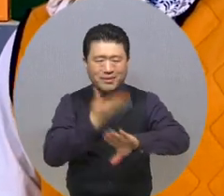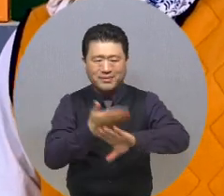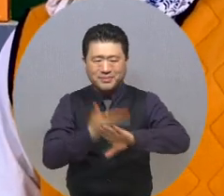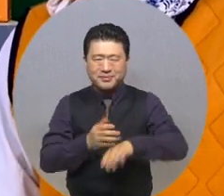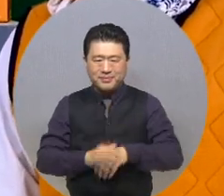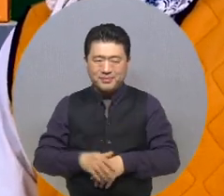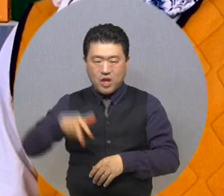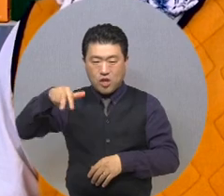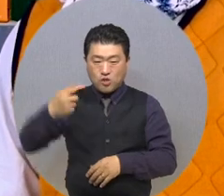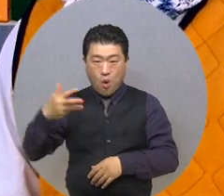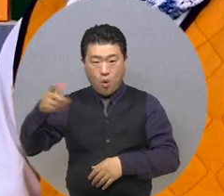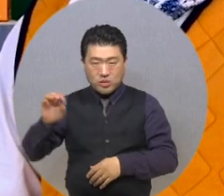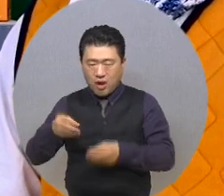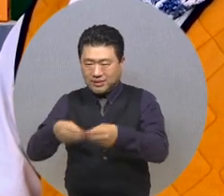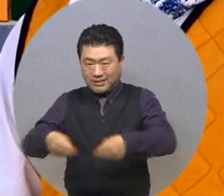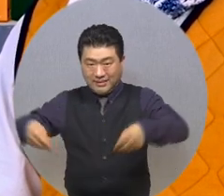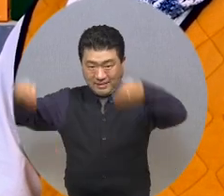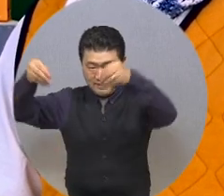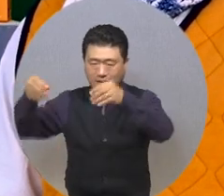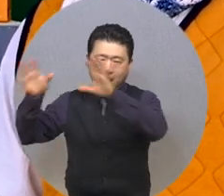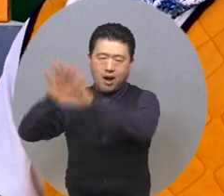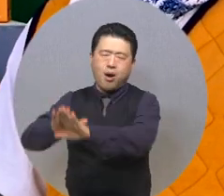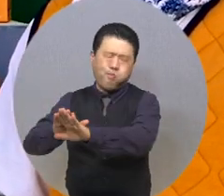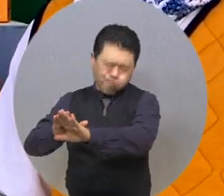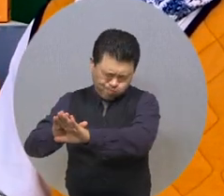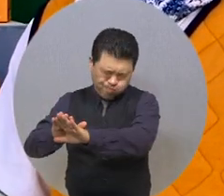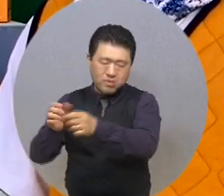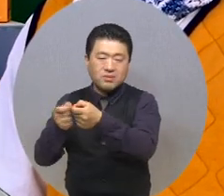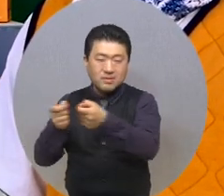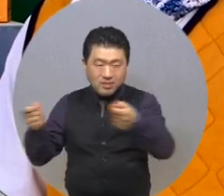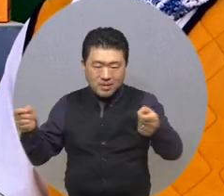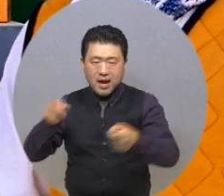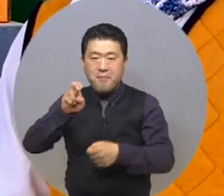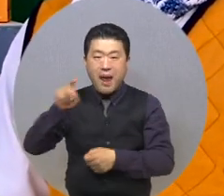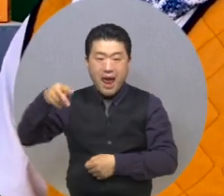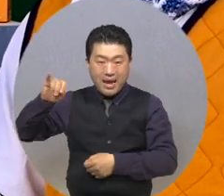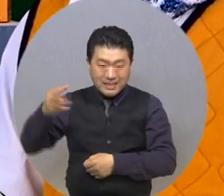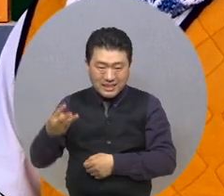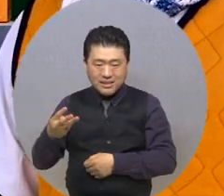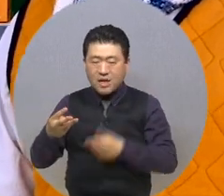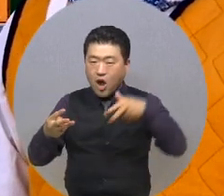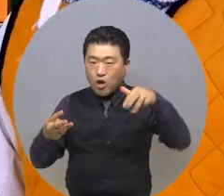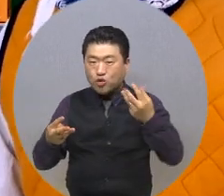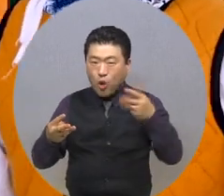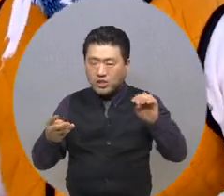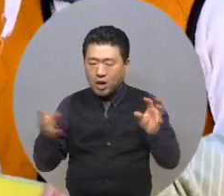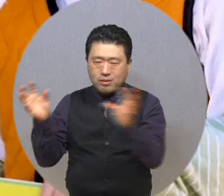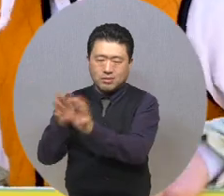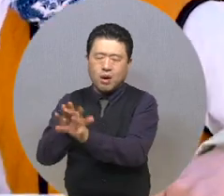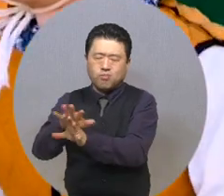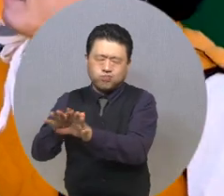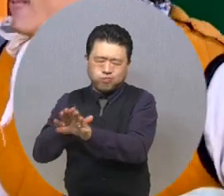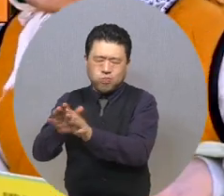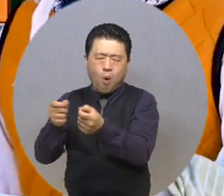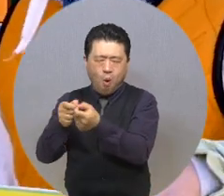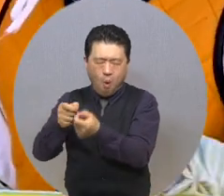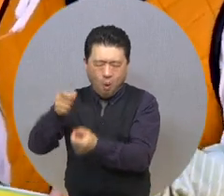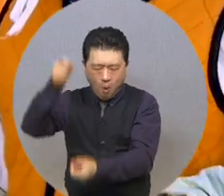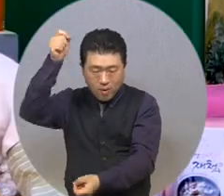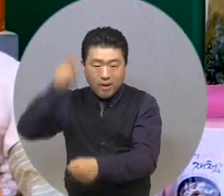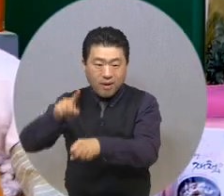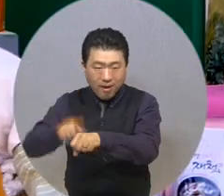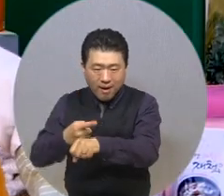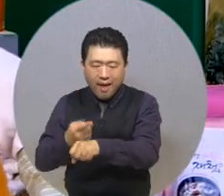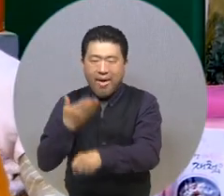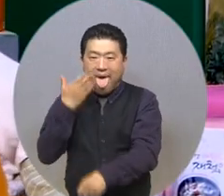저 초촉을 해서 항아리에 이렇게 발효를 시키거든요. 근데 그 매실이 초촉하고 어울려서 이렇게 발효되면 될수록